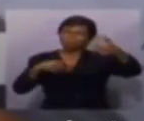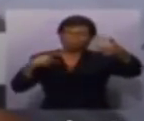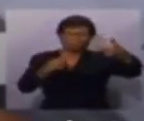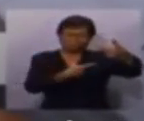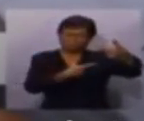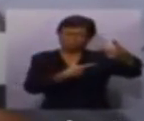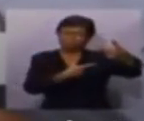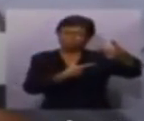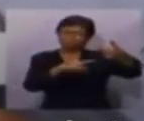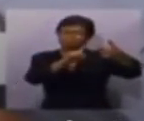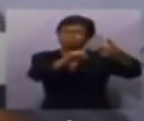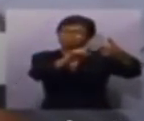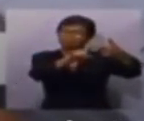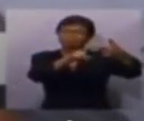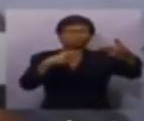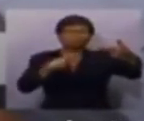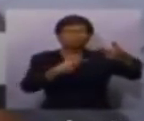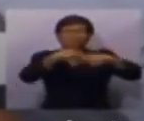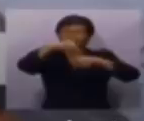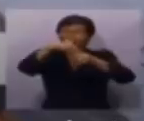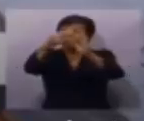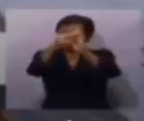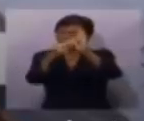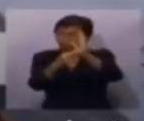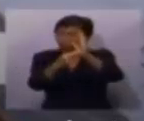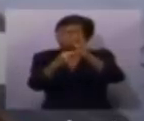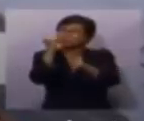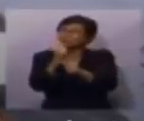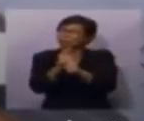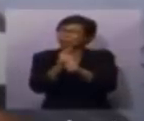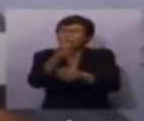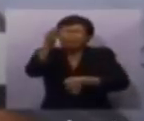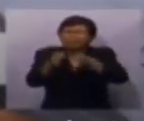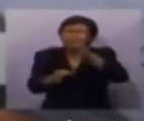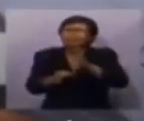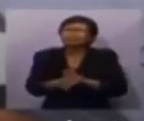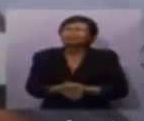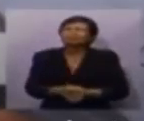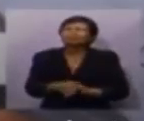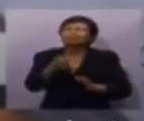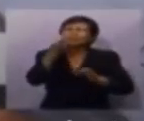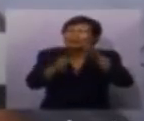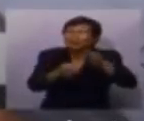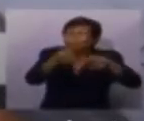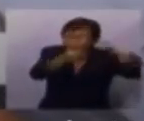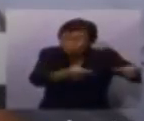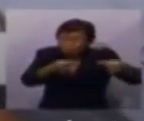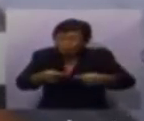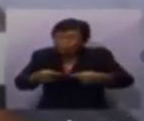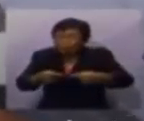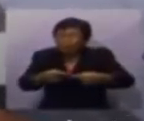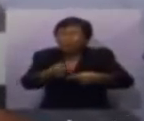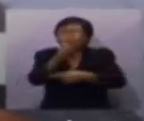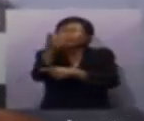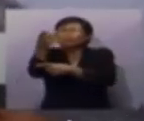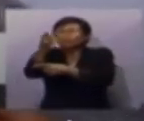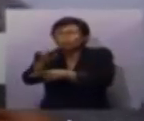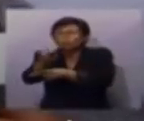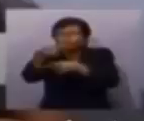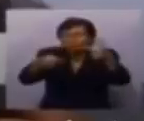juga di dalam peraturan menetapkan kalau pertandingan itu di peringkat Dewan Undangan